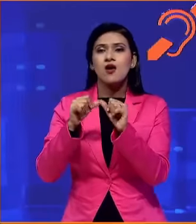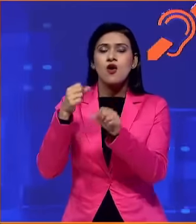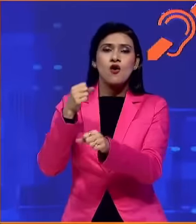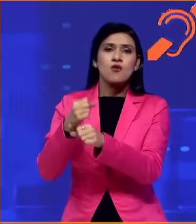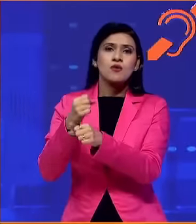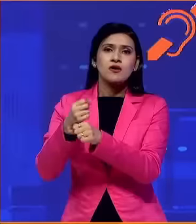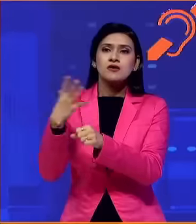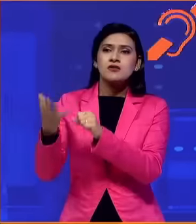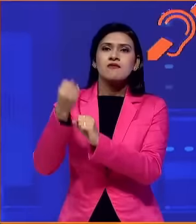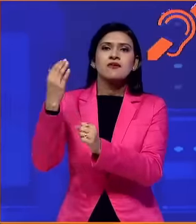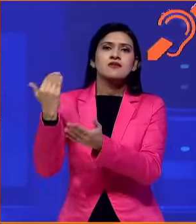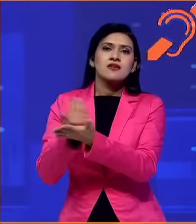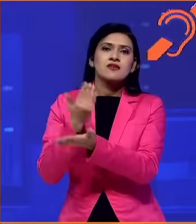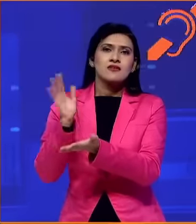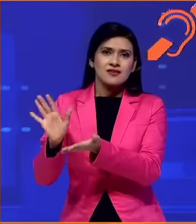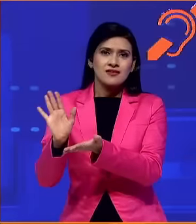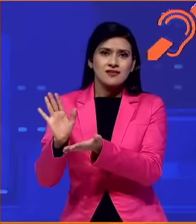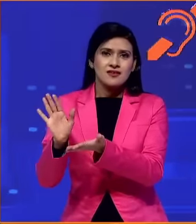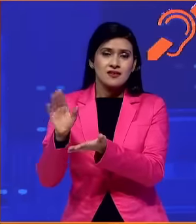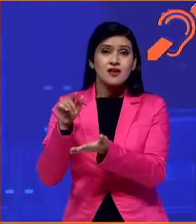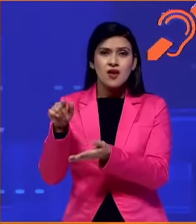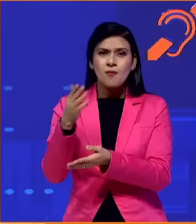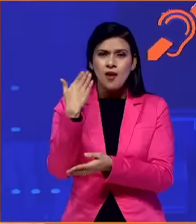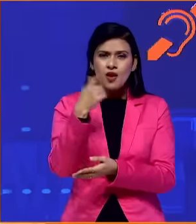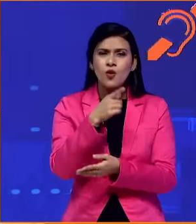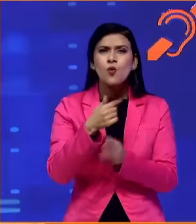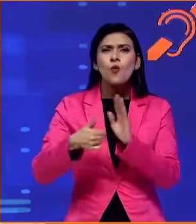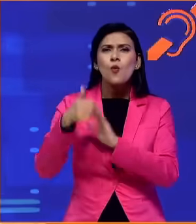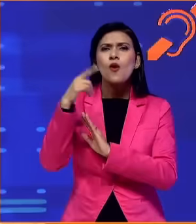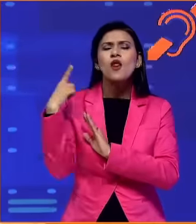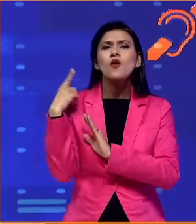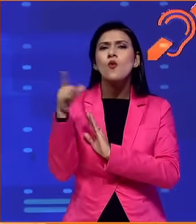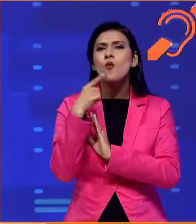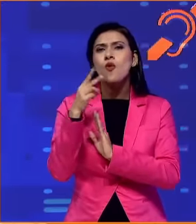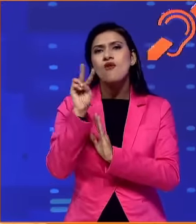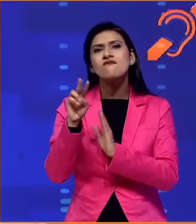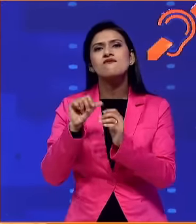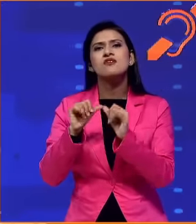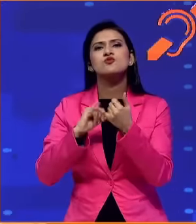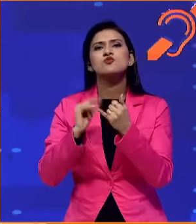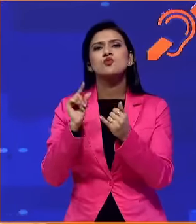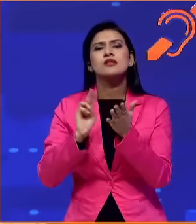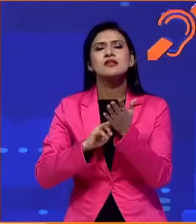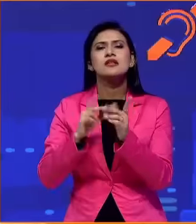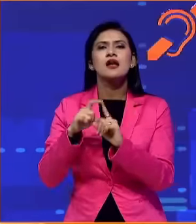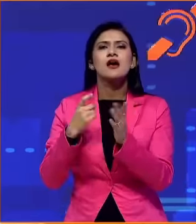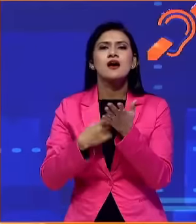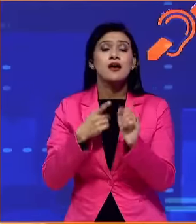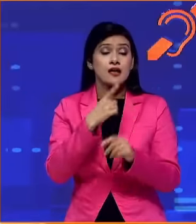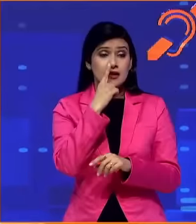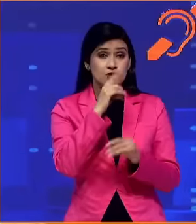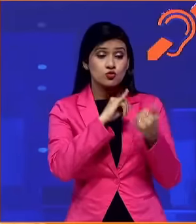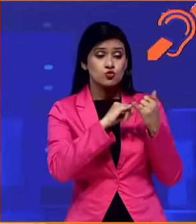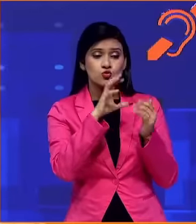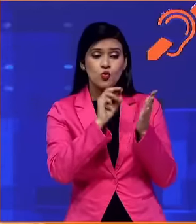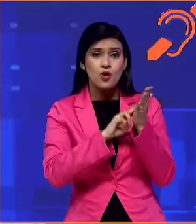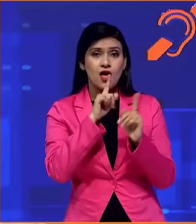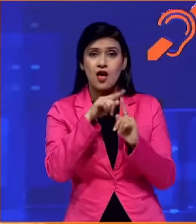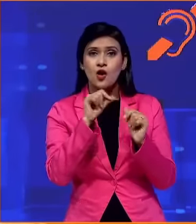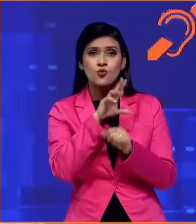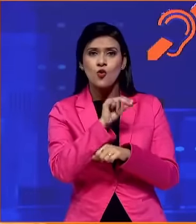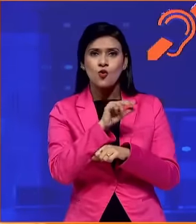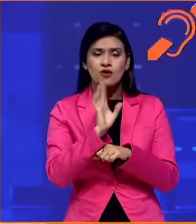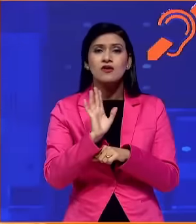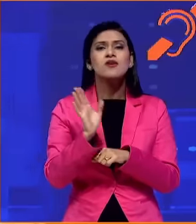आपकीनेतासोनियाजीनहींहैं।वह वसुंधराहैं।उस समयचर्चाहुई,औरकुछबयानसामनेआए